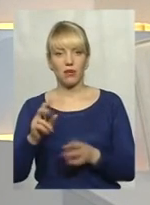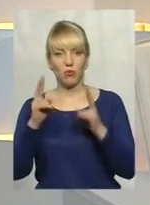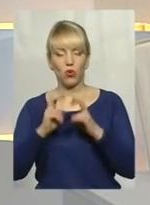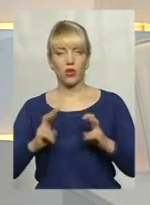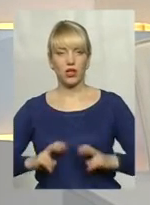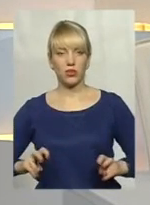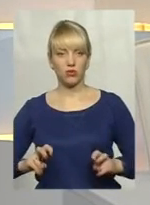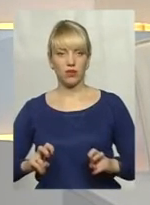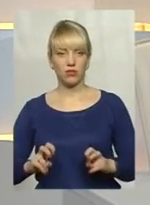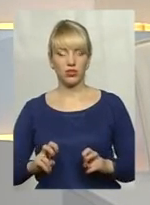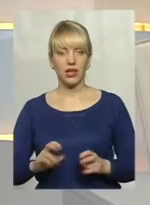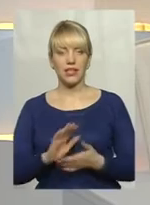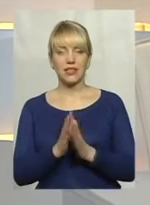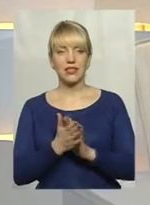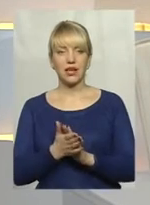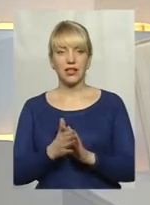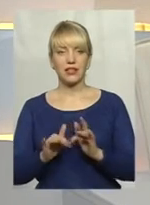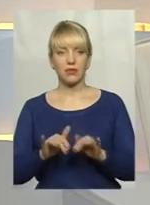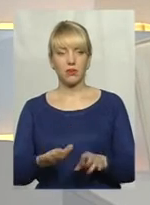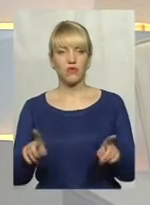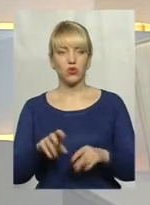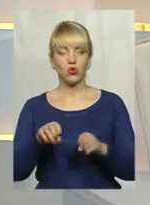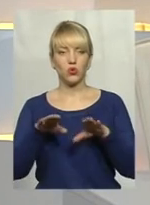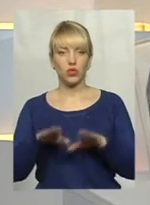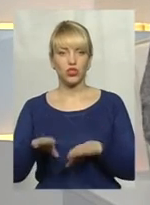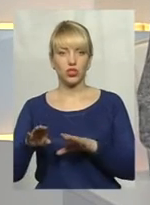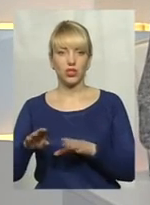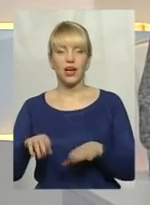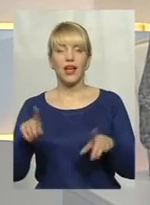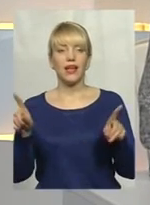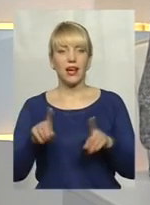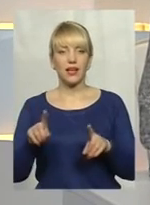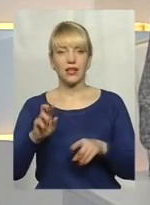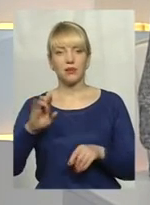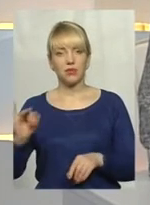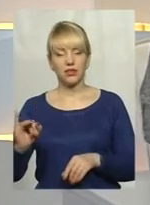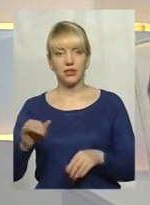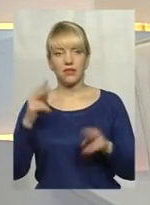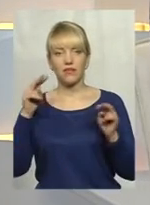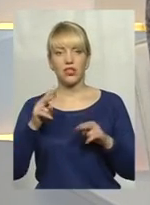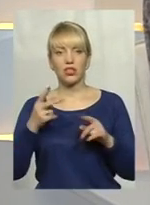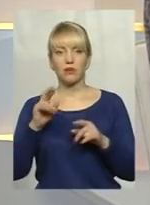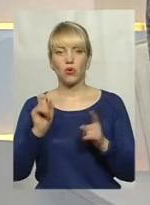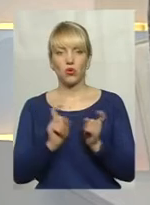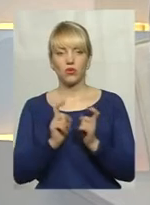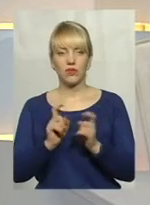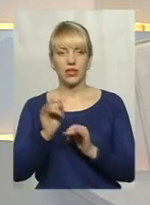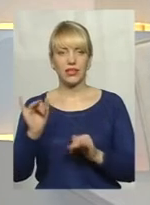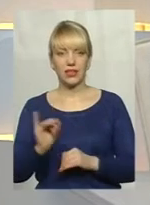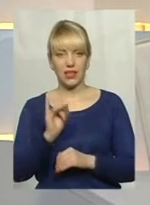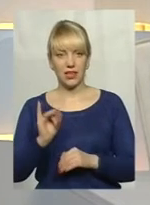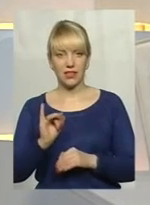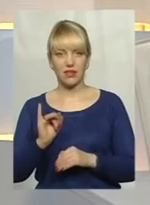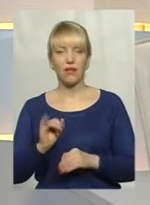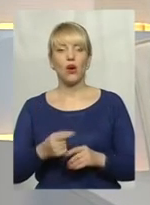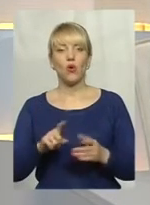Проаналізувавши стан справ щодо рішень, які б, ну, свідчили про конфлікт інтересів,